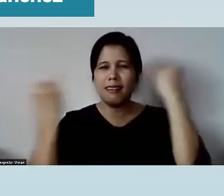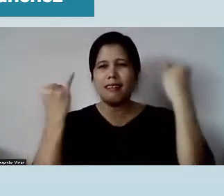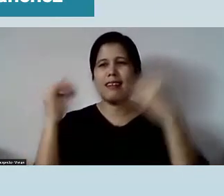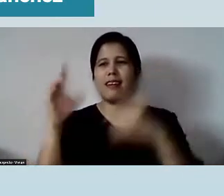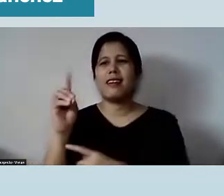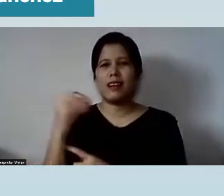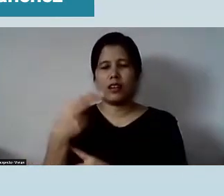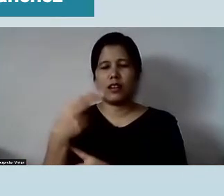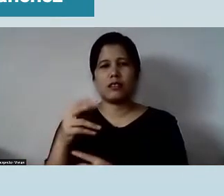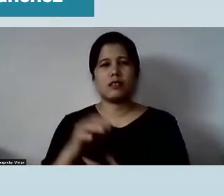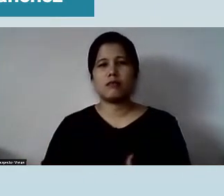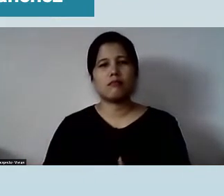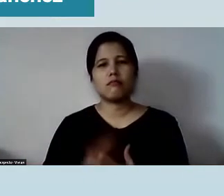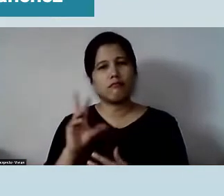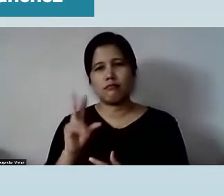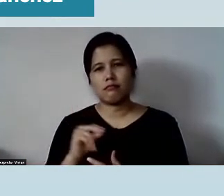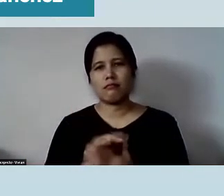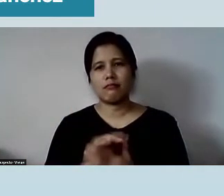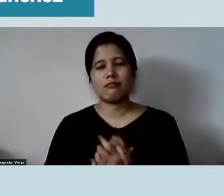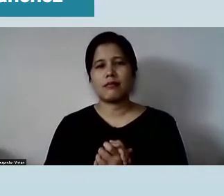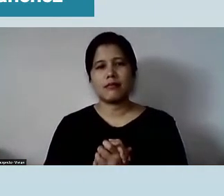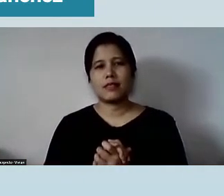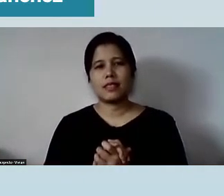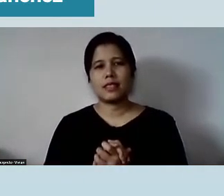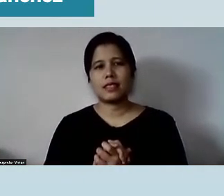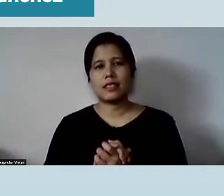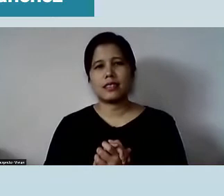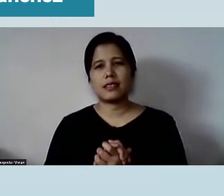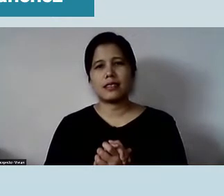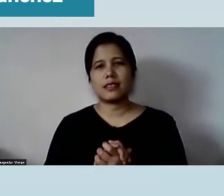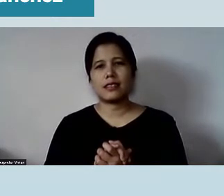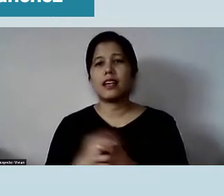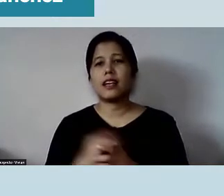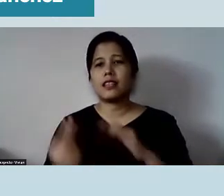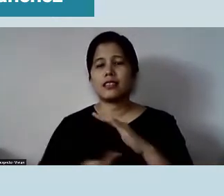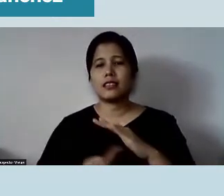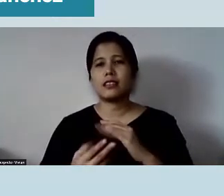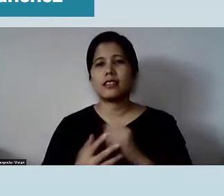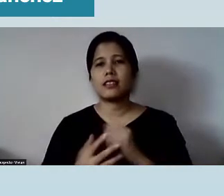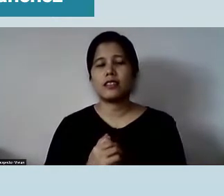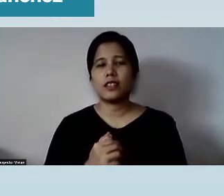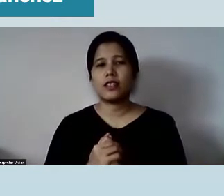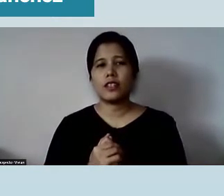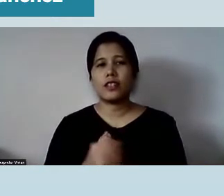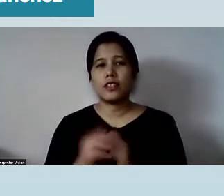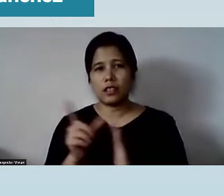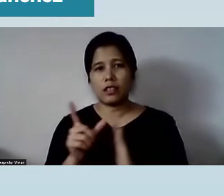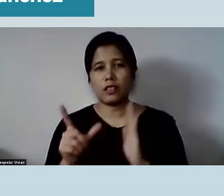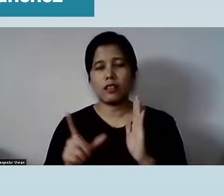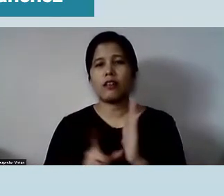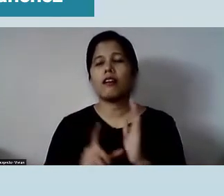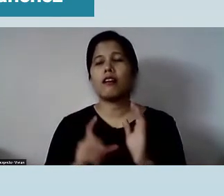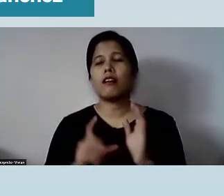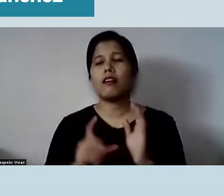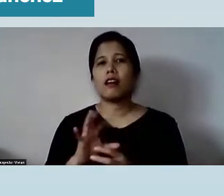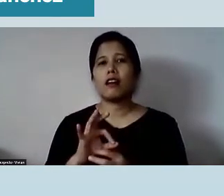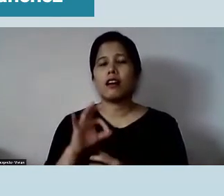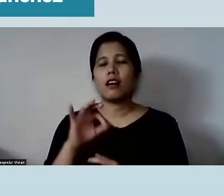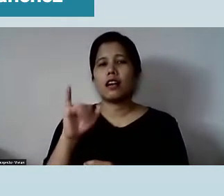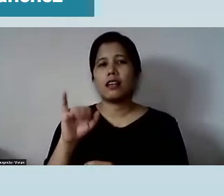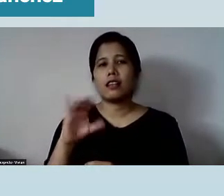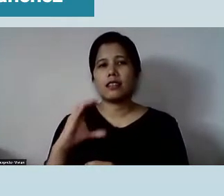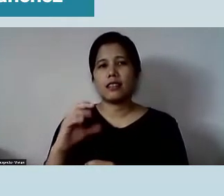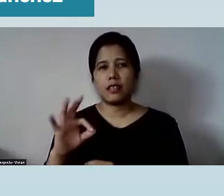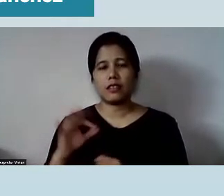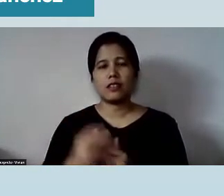classification na pipito lang. In fact, more than 20 po yan under the WHO ICF. No? So, hindi kailangan